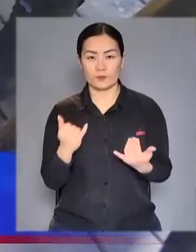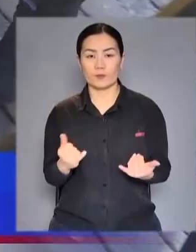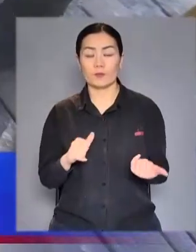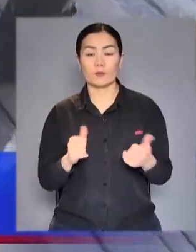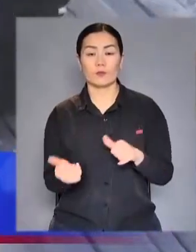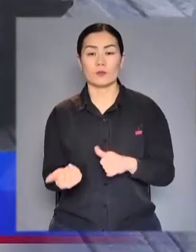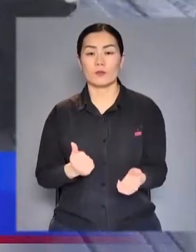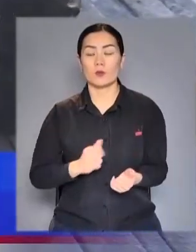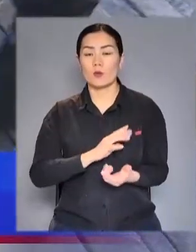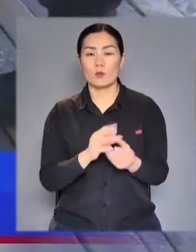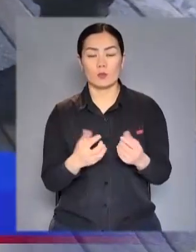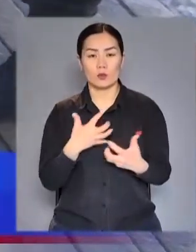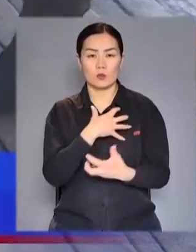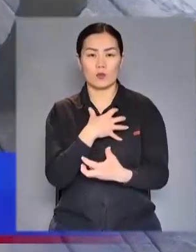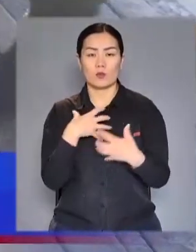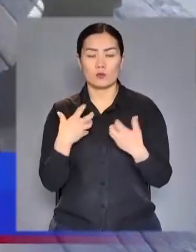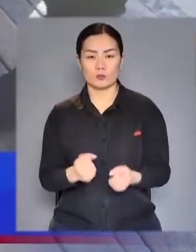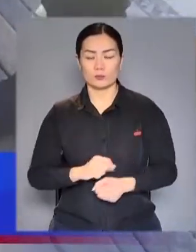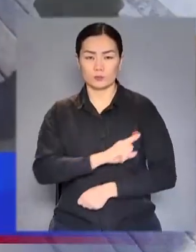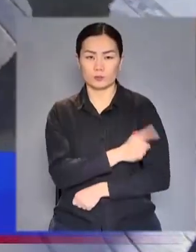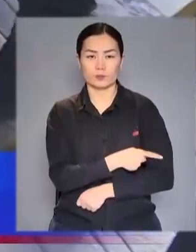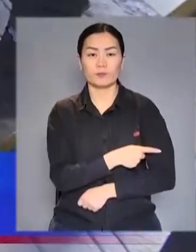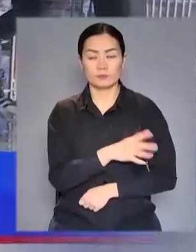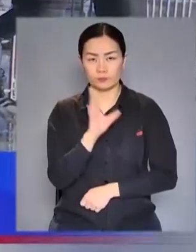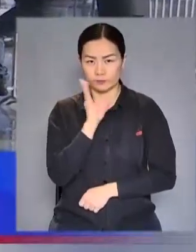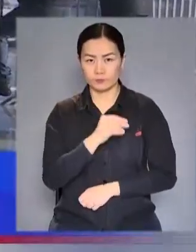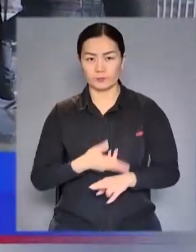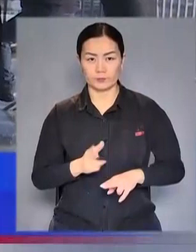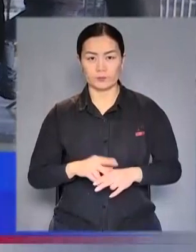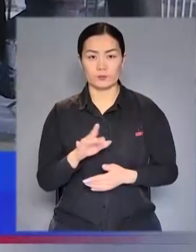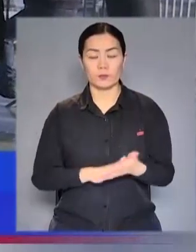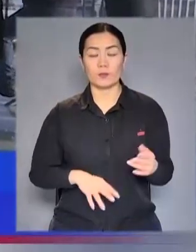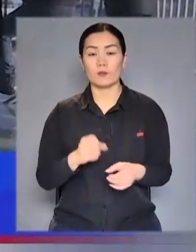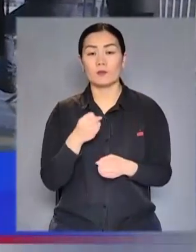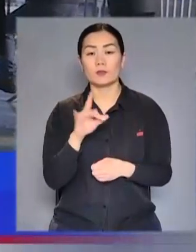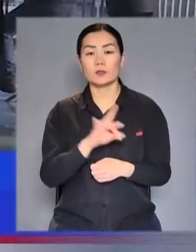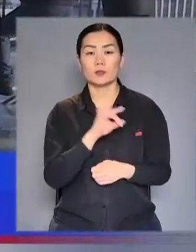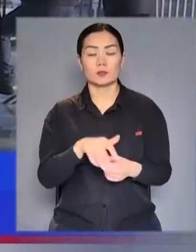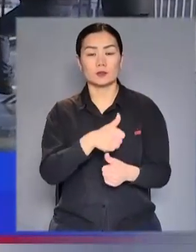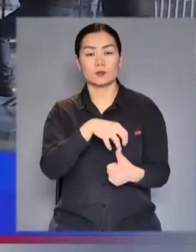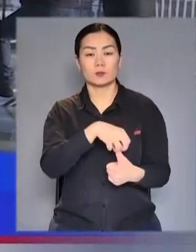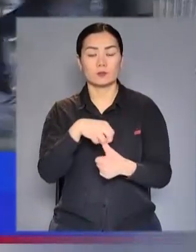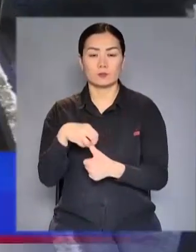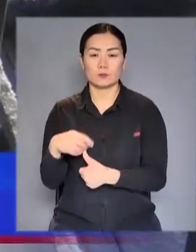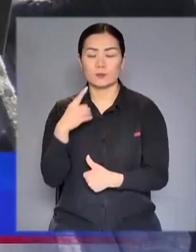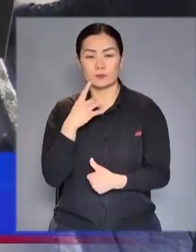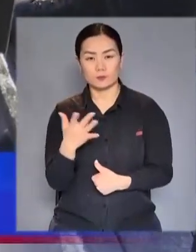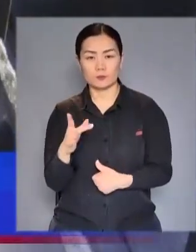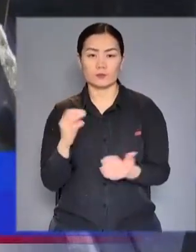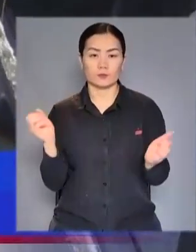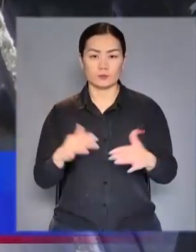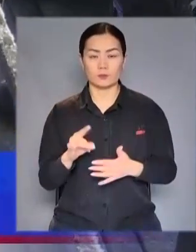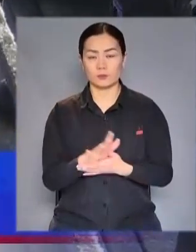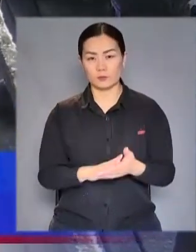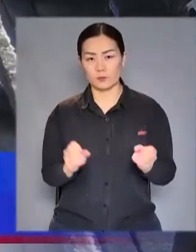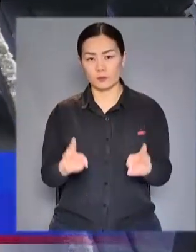суға түскен адам жыл бойына денсаулығы мықты болады деген түсінікте бар. Алдымен православтар, діни башылар дайындалған орталық су алаңына